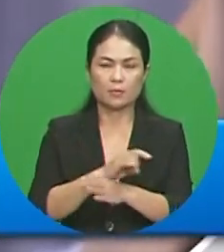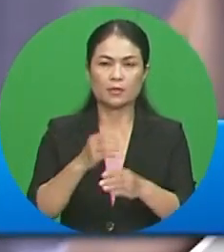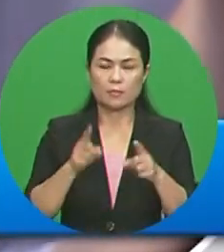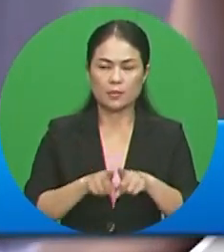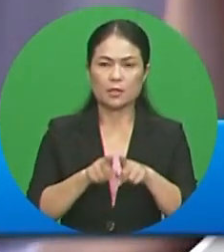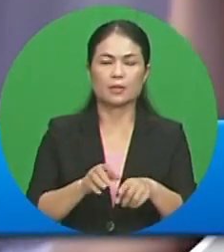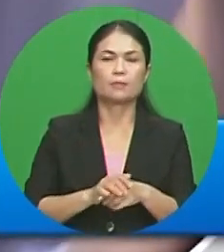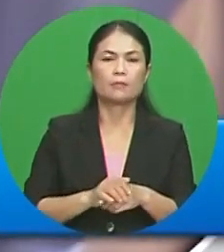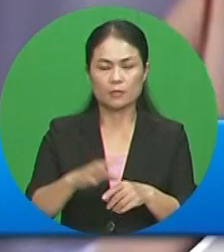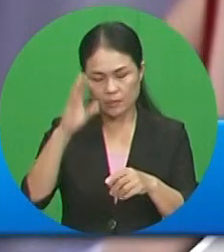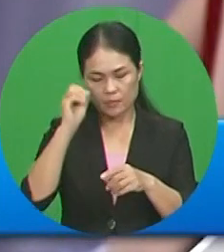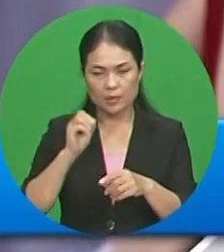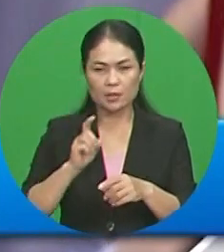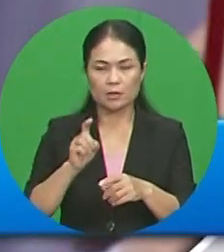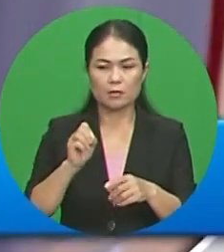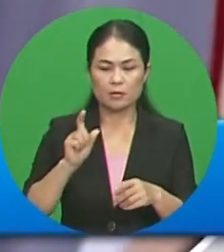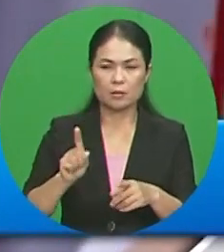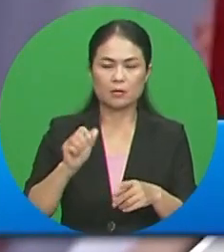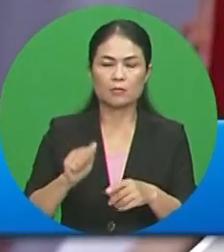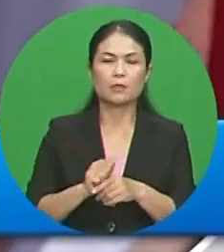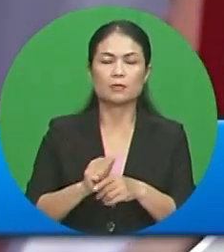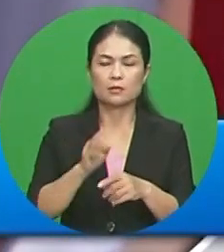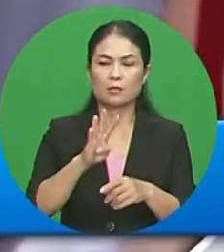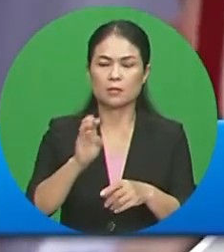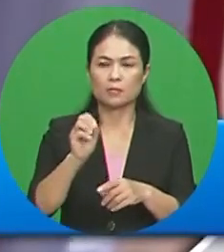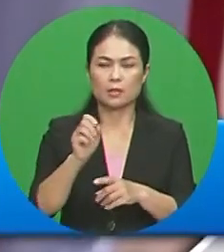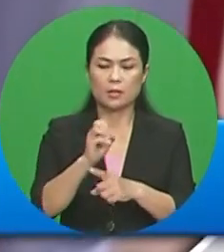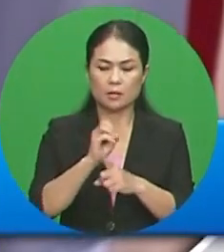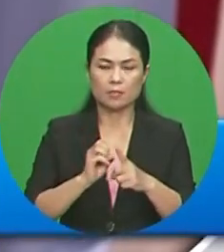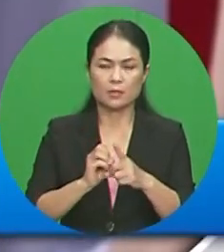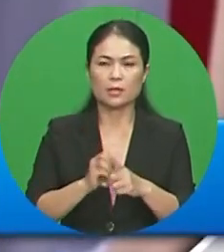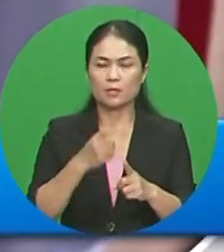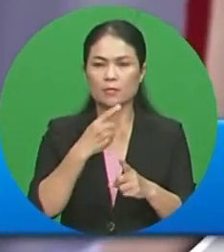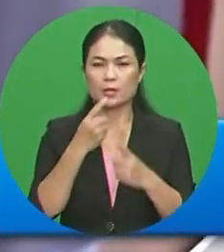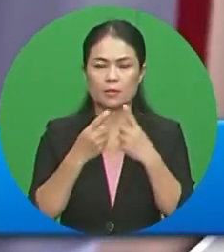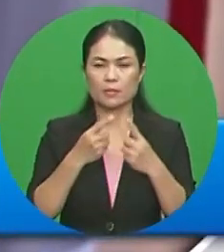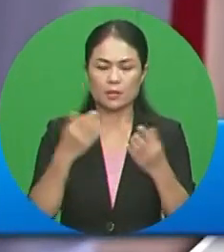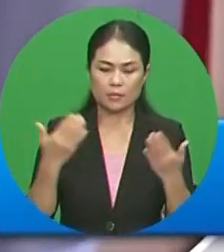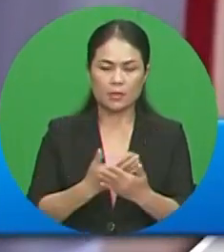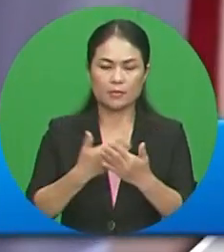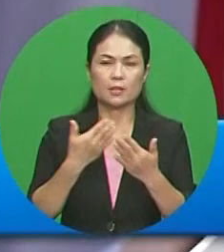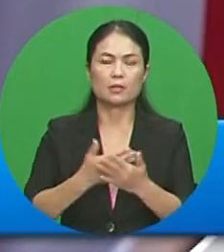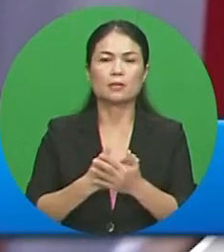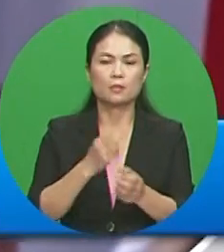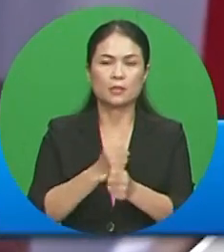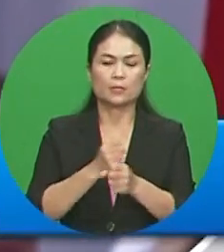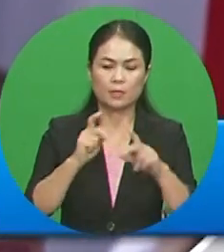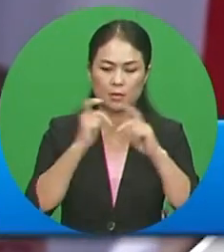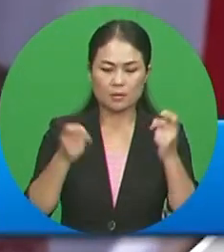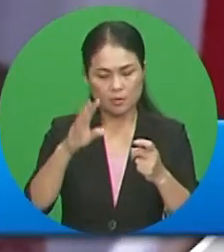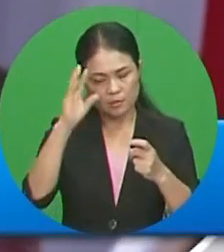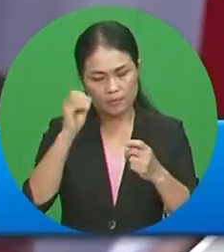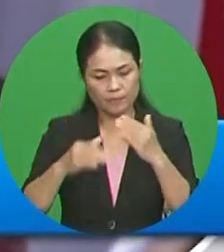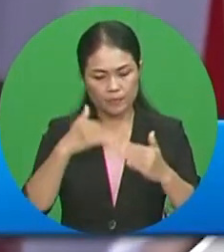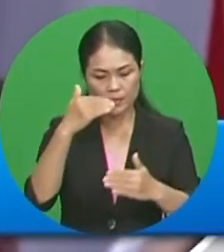ងដែរលោកដូដាមានការគ្រប់គ្រងប្រហែលជា 40% នៅក្នុងការស្ទង់មតិនាពេលថ្មីៗនេះដែលធ្វើឲ្យគណៈបករបស់លោក